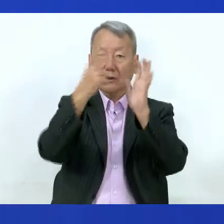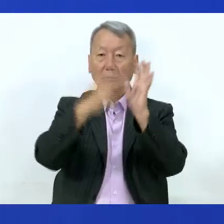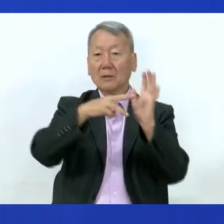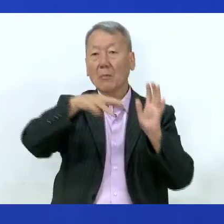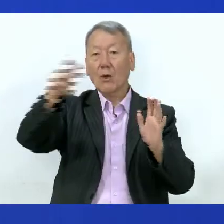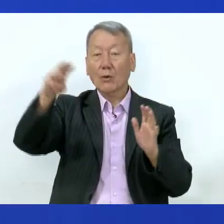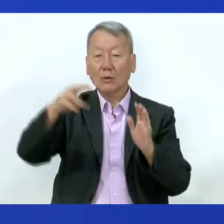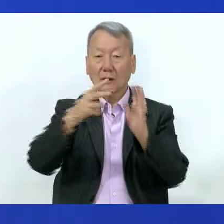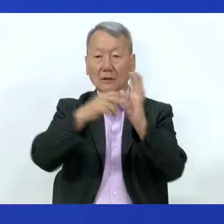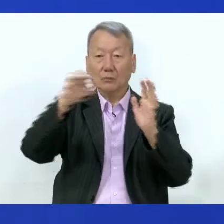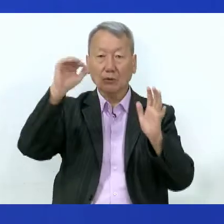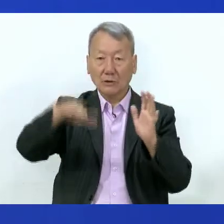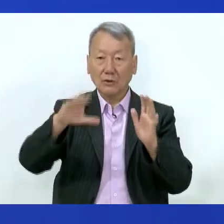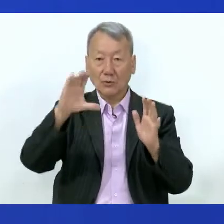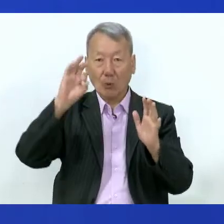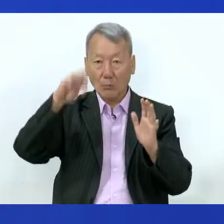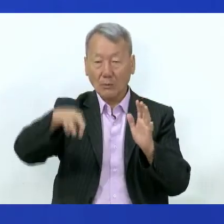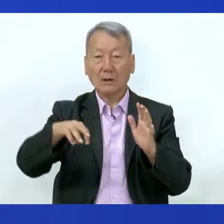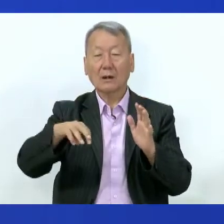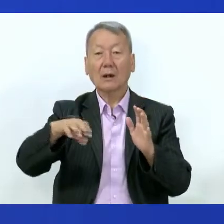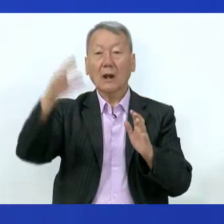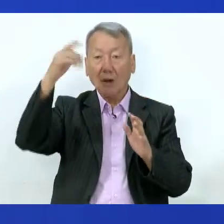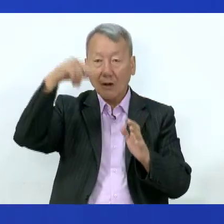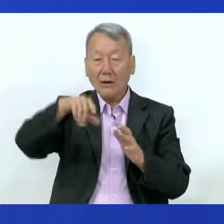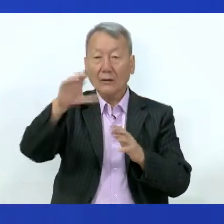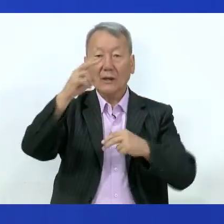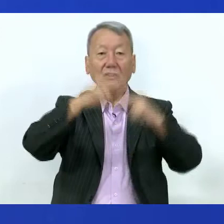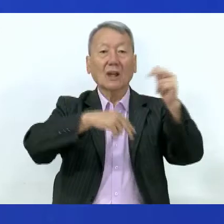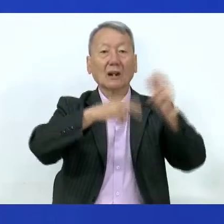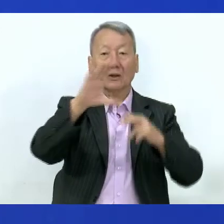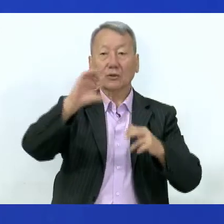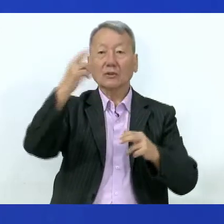.7 ұлдыш, Ұдап,